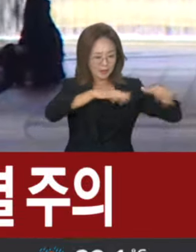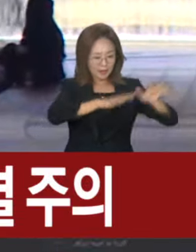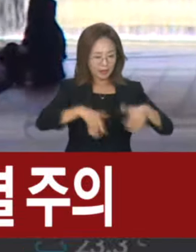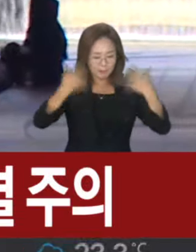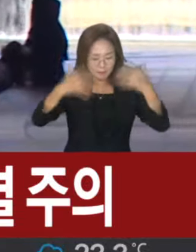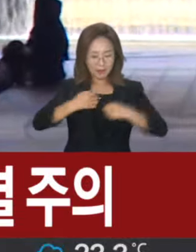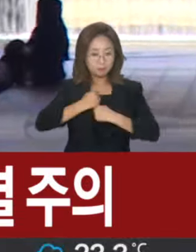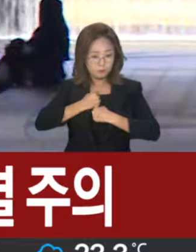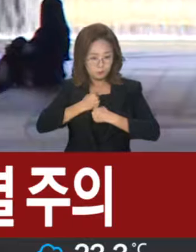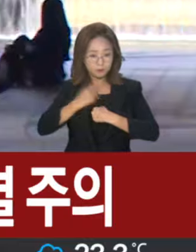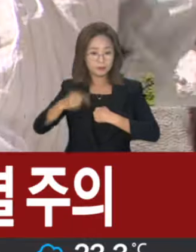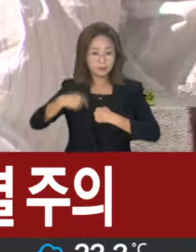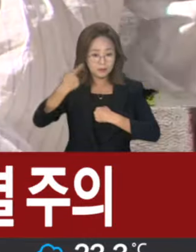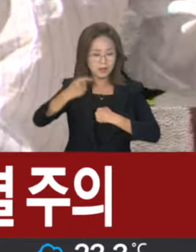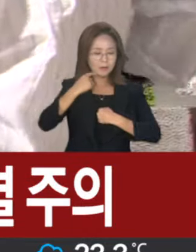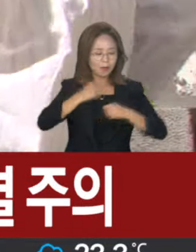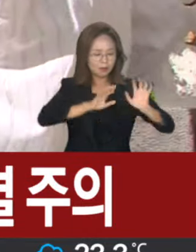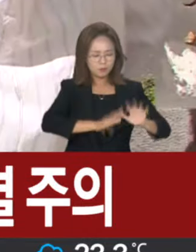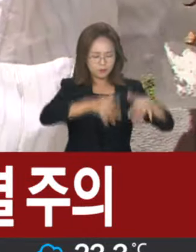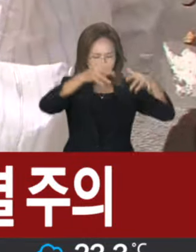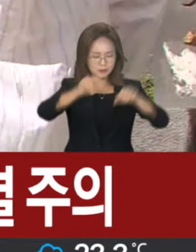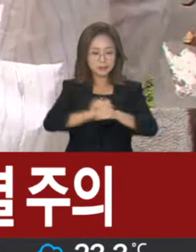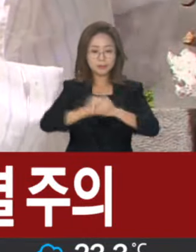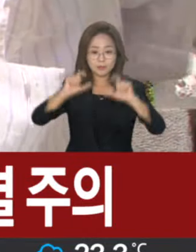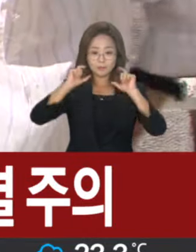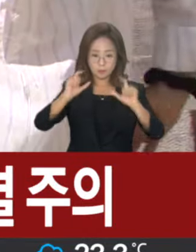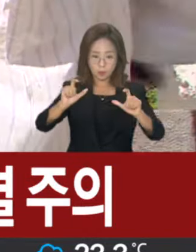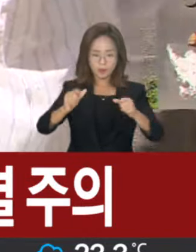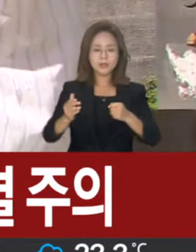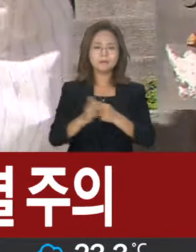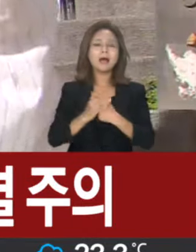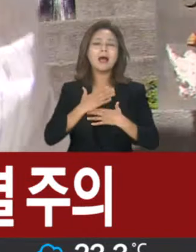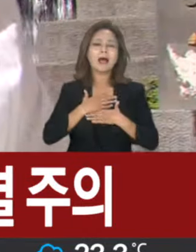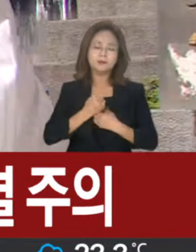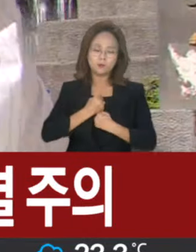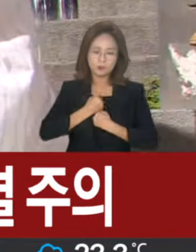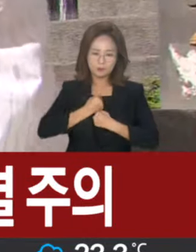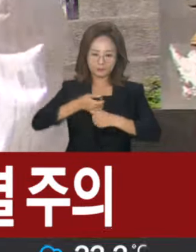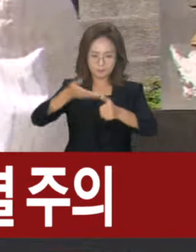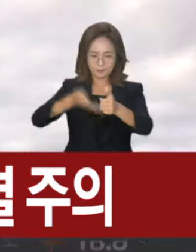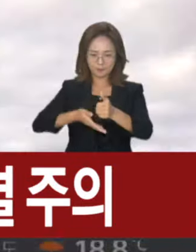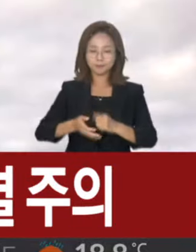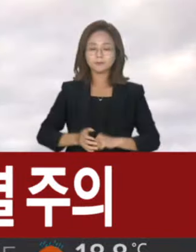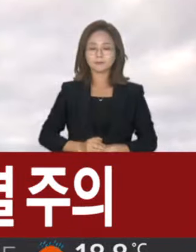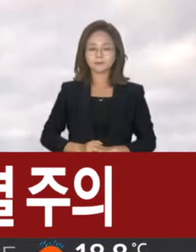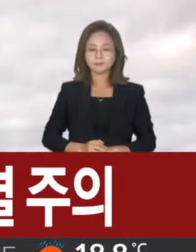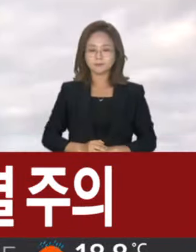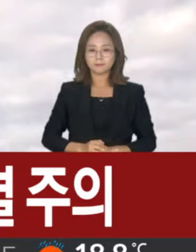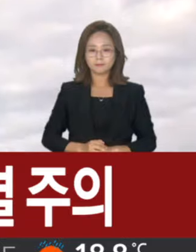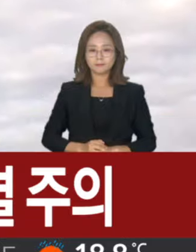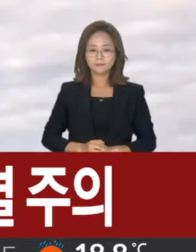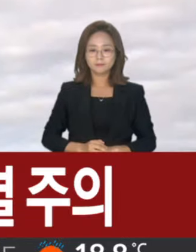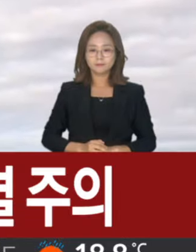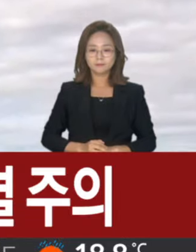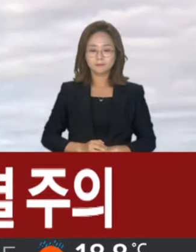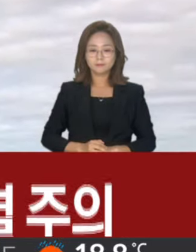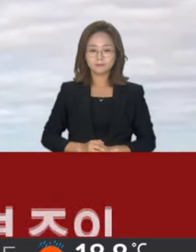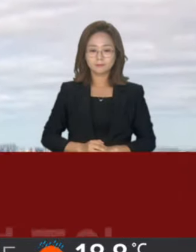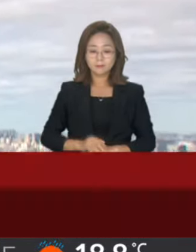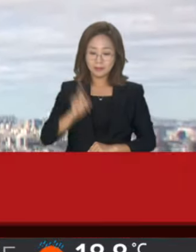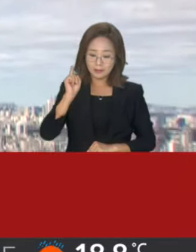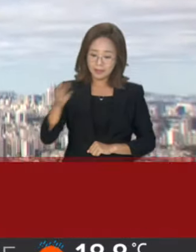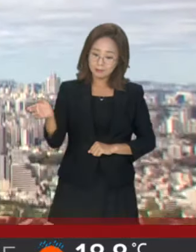강풍주의보가, 대부분 해상에는 풍랑특보가 발효 중인 만큼 해안가 안전사고에 유의하셔야겠습니다. 일상으로